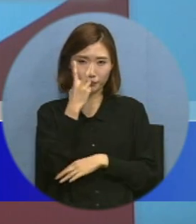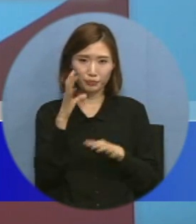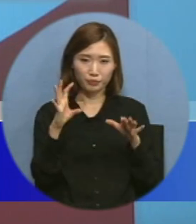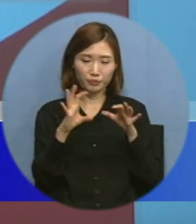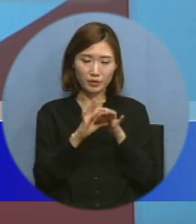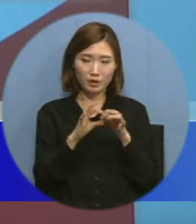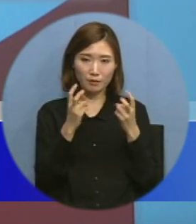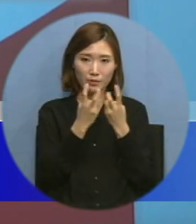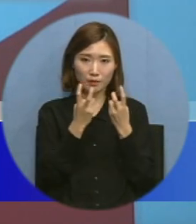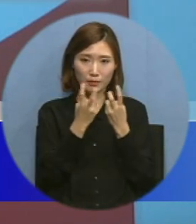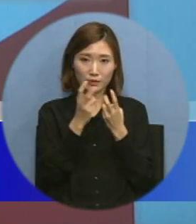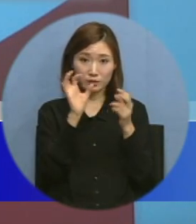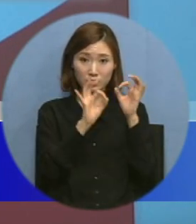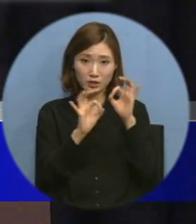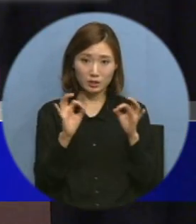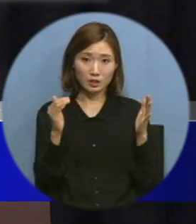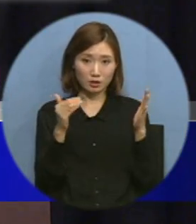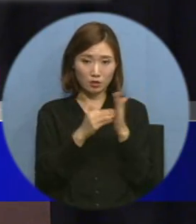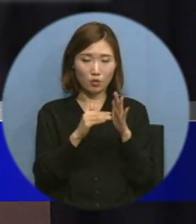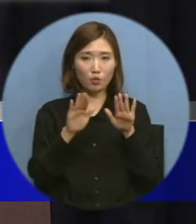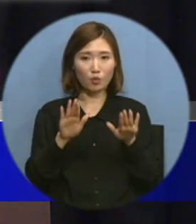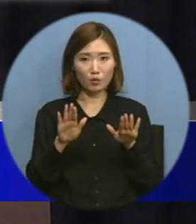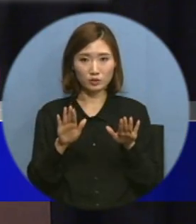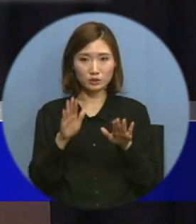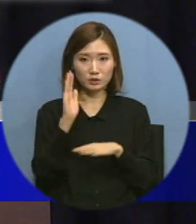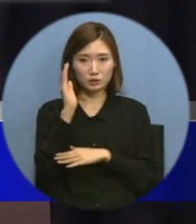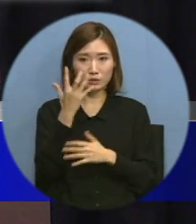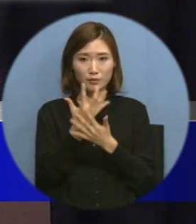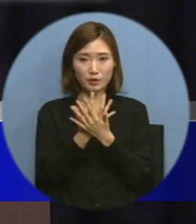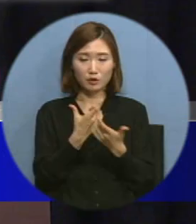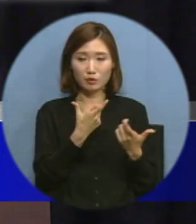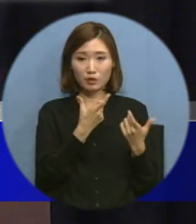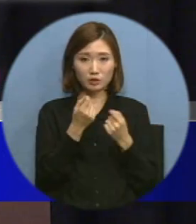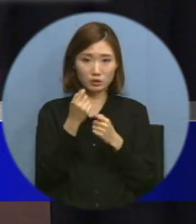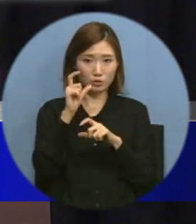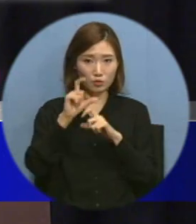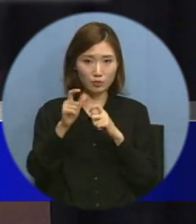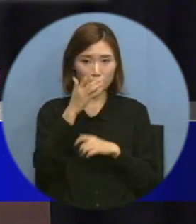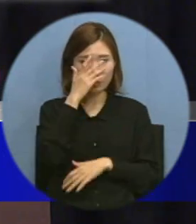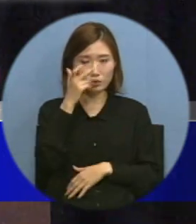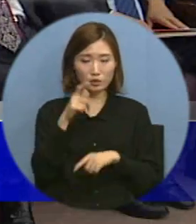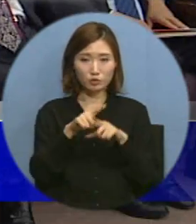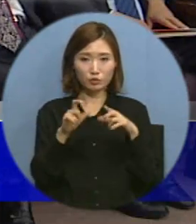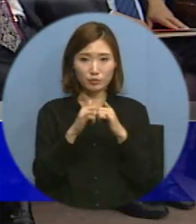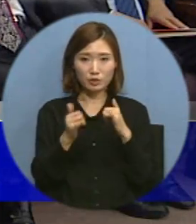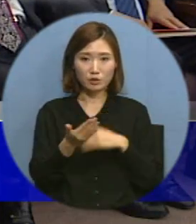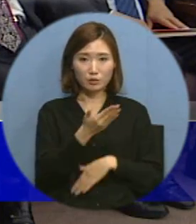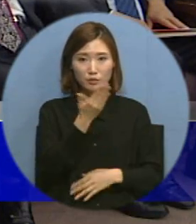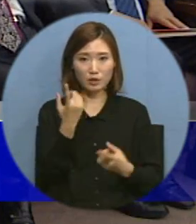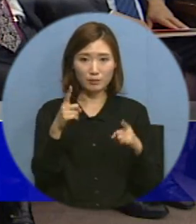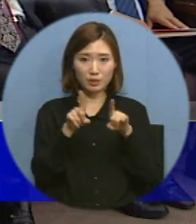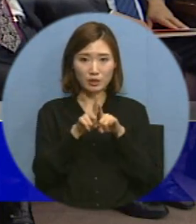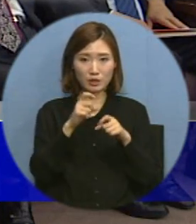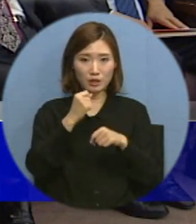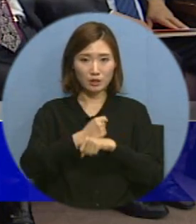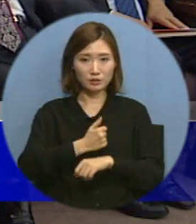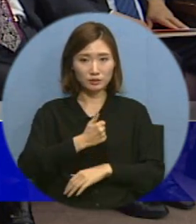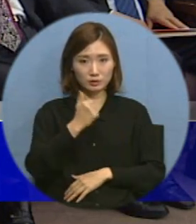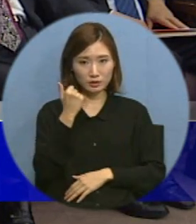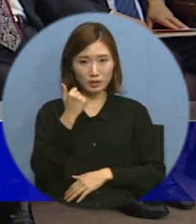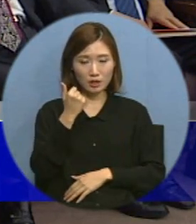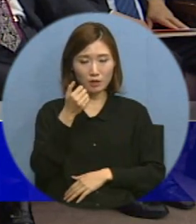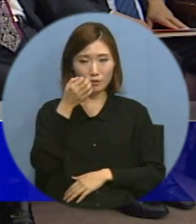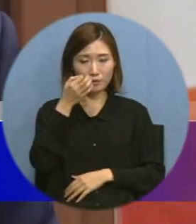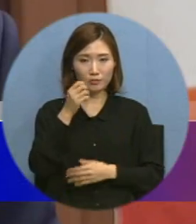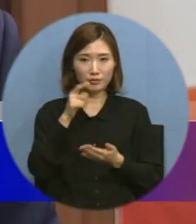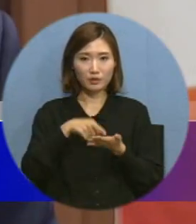그 방안을 찾았습니다 그래서 오늘 세미나는 그런 고민을 우리 용산 구민들과 함께 하자고 꺼내 놓는